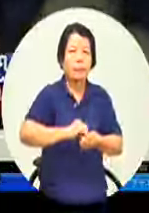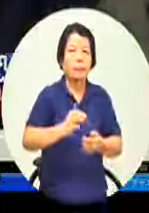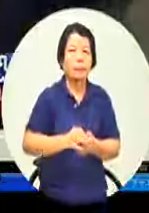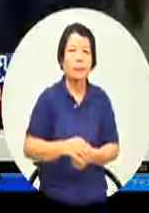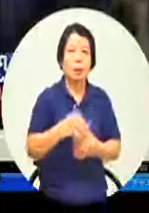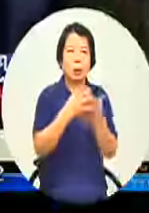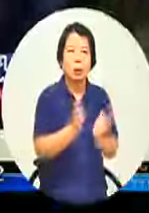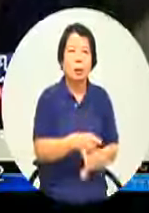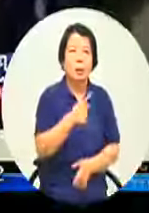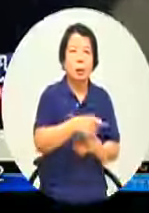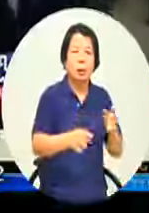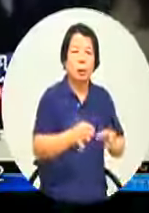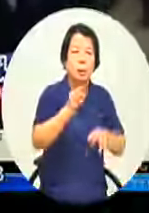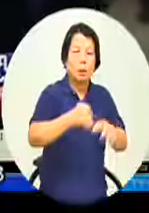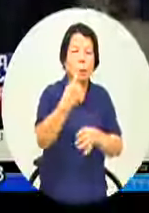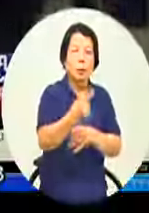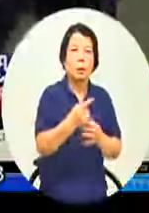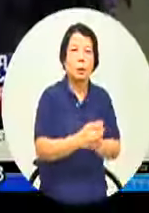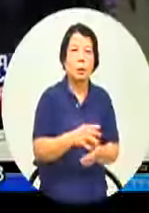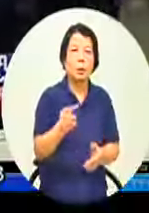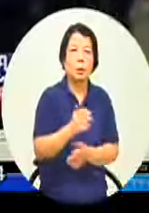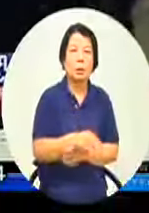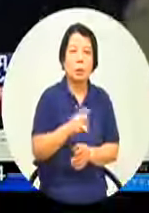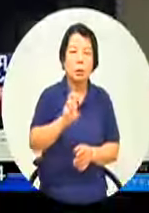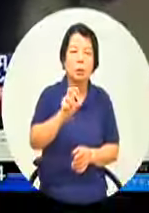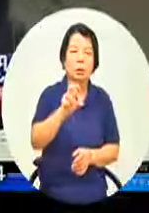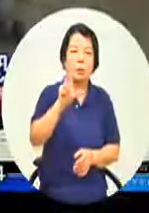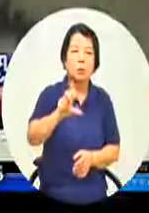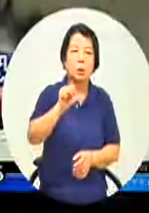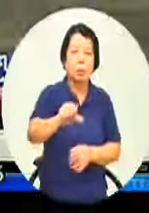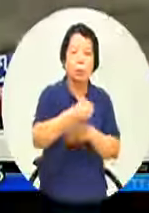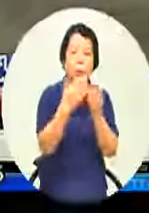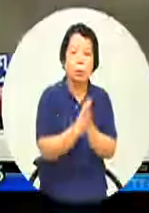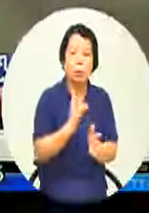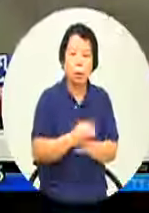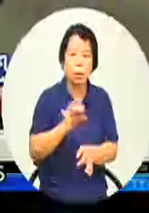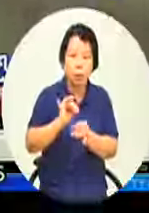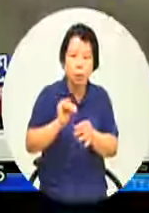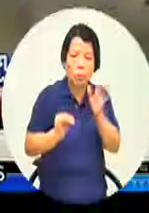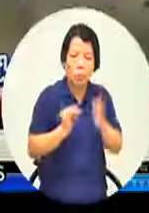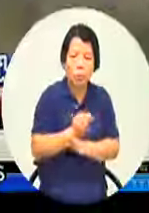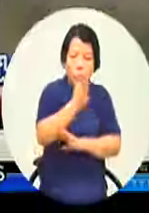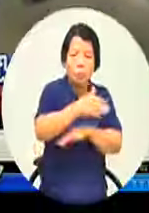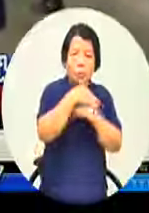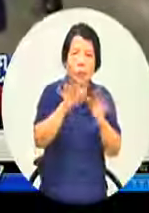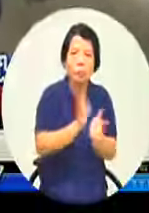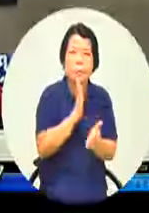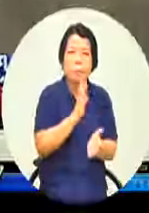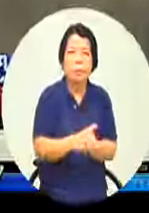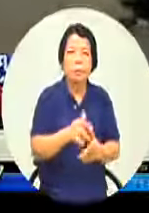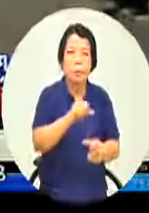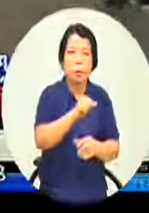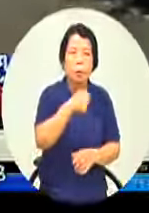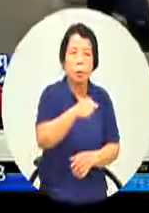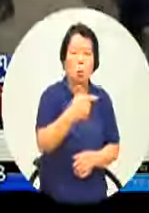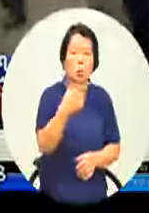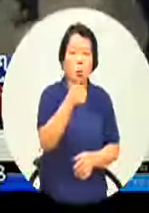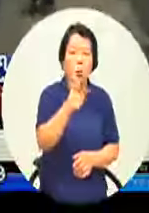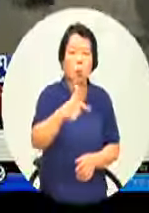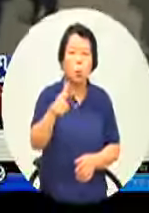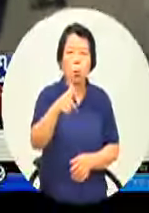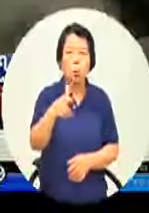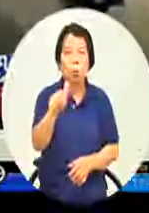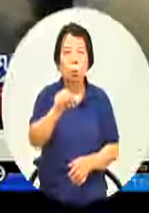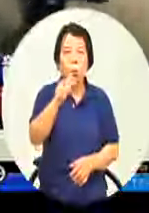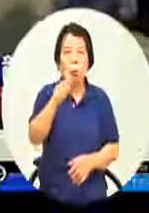经从1斤35元涨到1斤70元，甚至100元，而一尾龙胆石斑市价5-6千元，在渔获严重